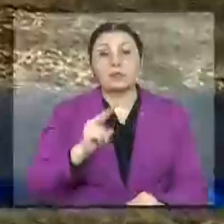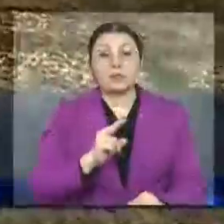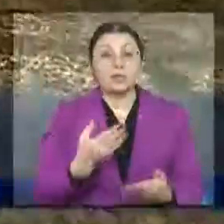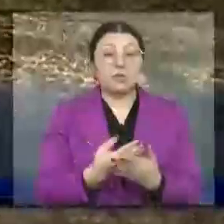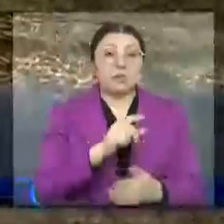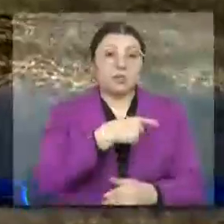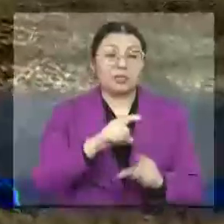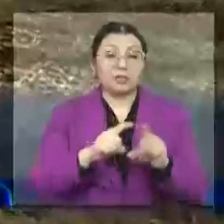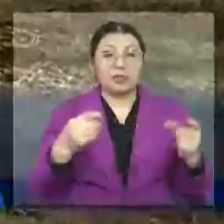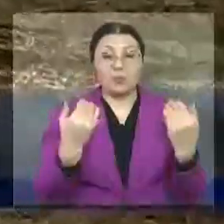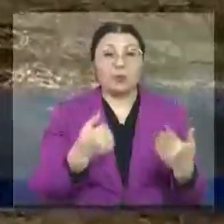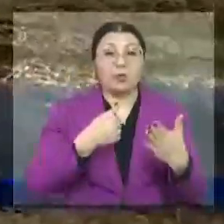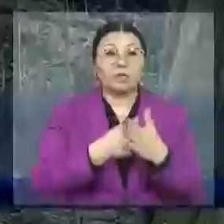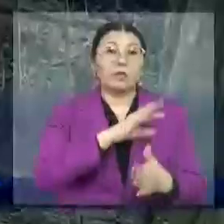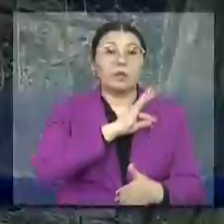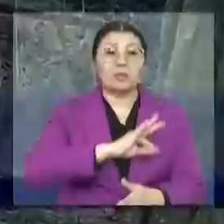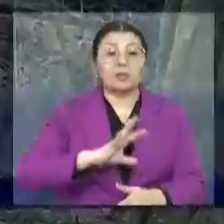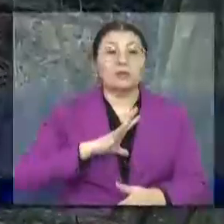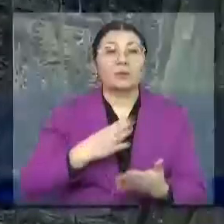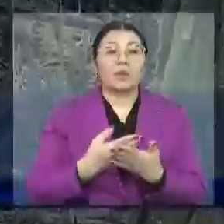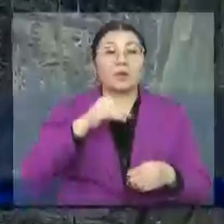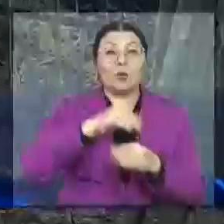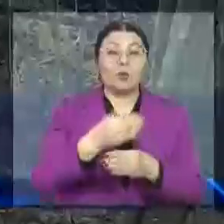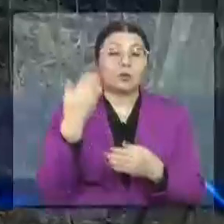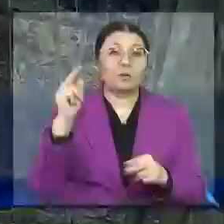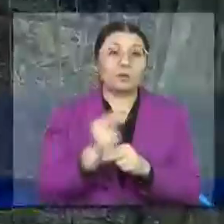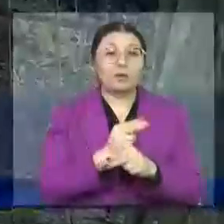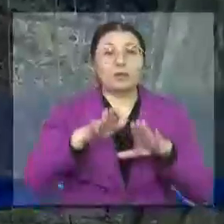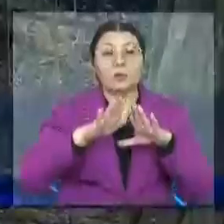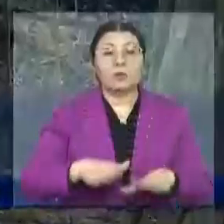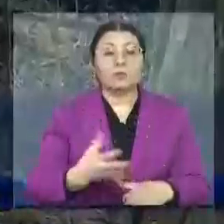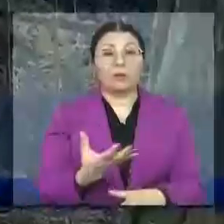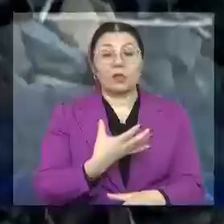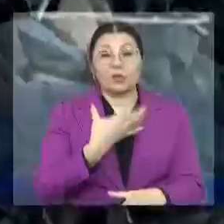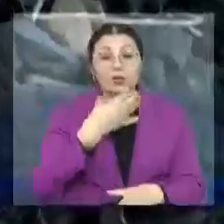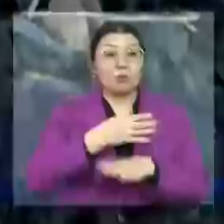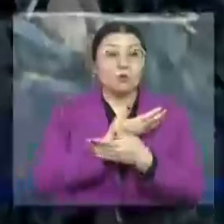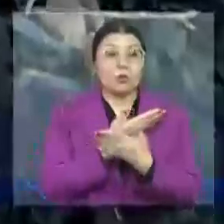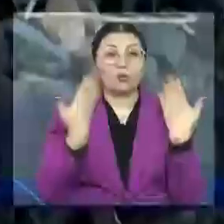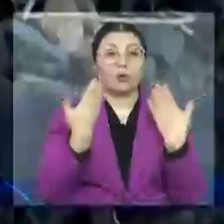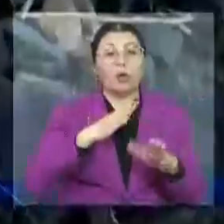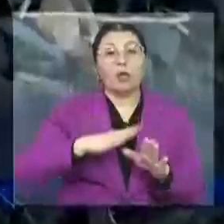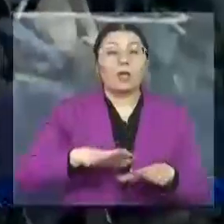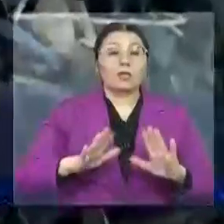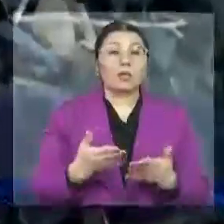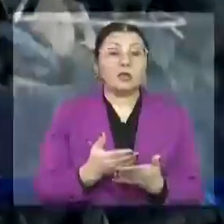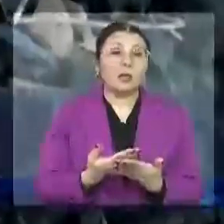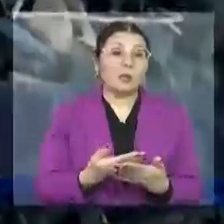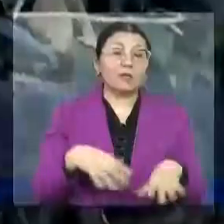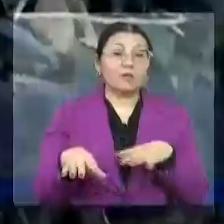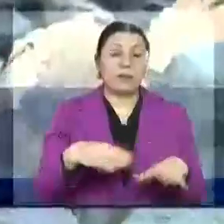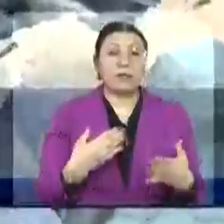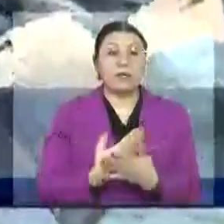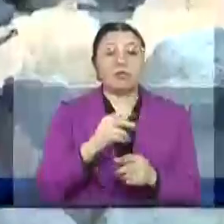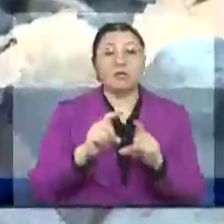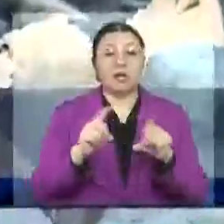болып, бүгінге дейін пайдаланылып келген. Бұған қоса бұрынғы емдеу орнына жылуда жүргізілмеген, күйі нашар. Бірақ дәрігерлер жаңа